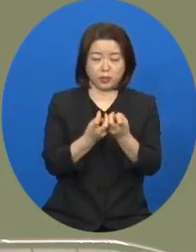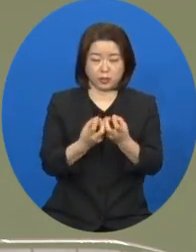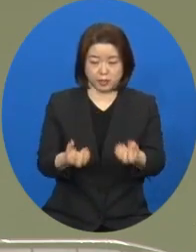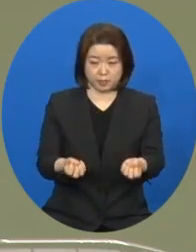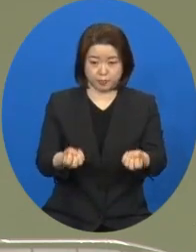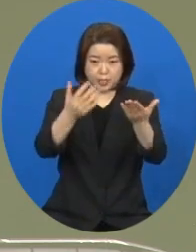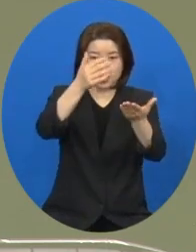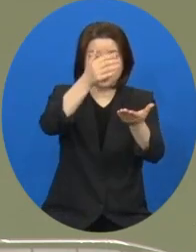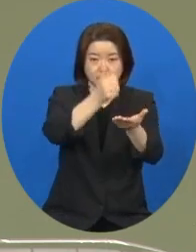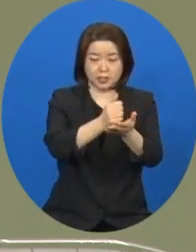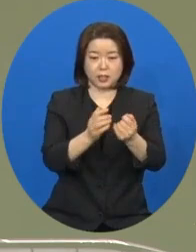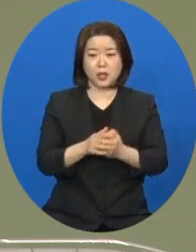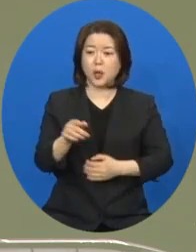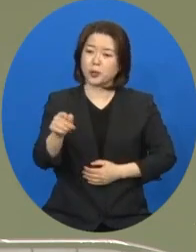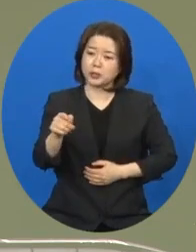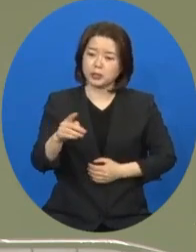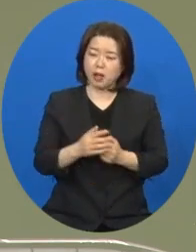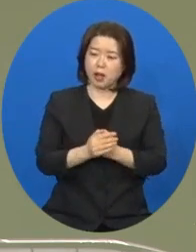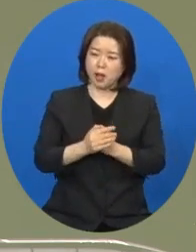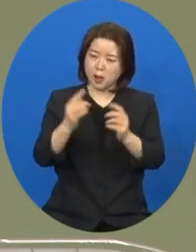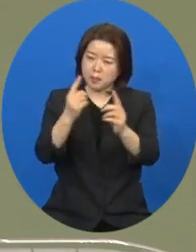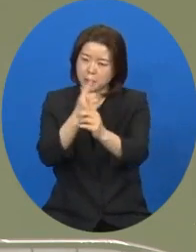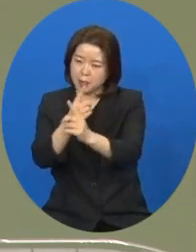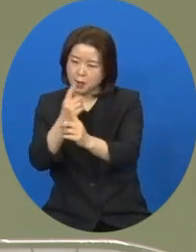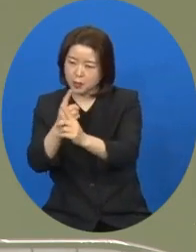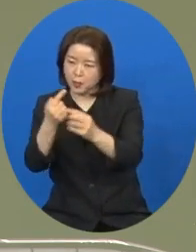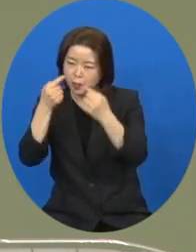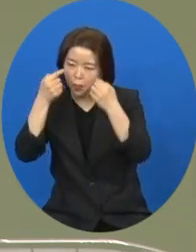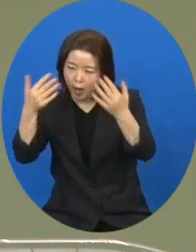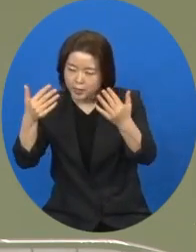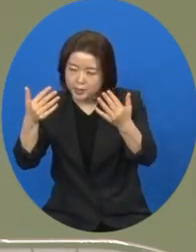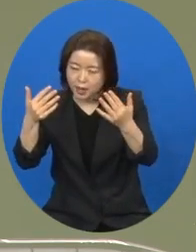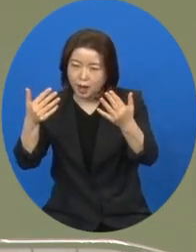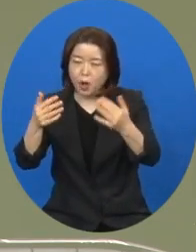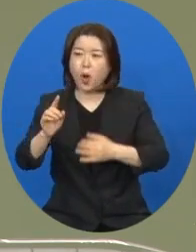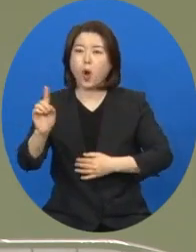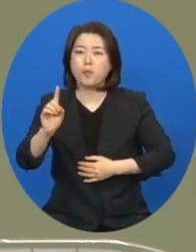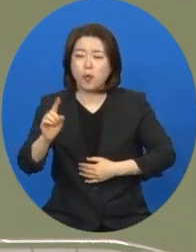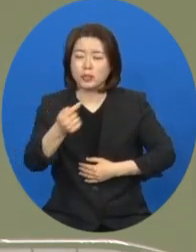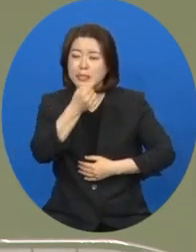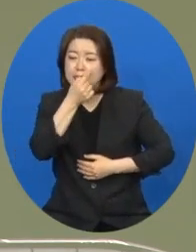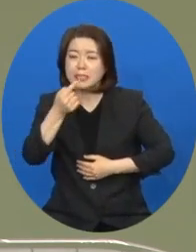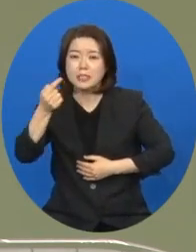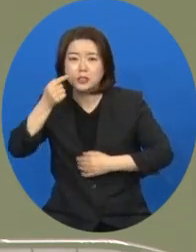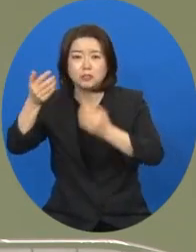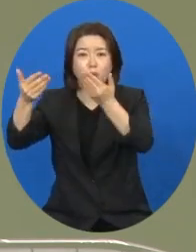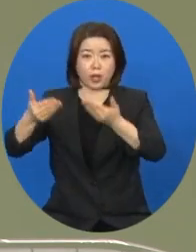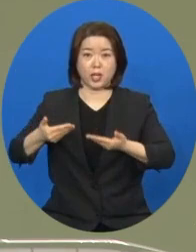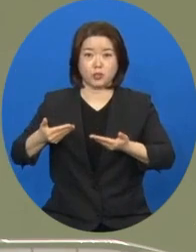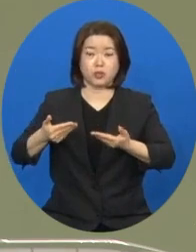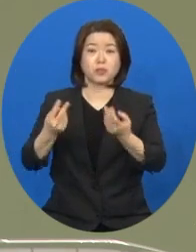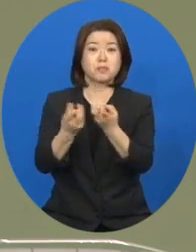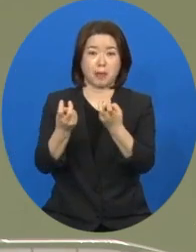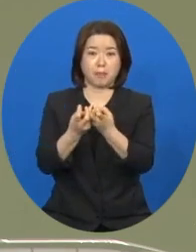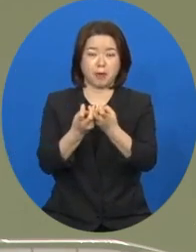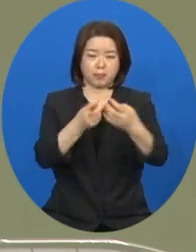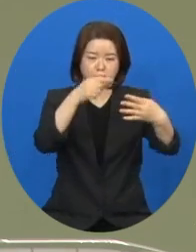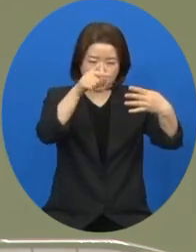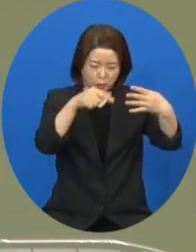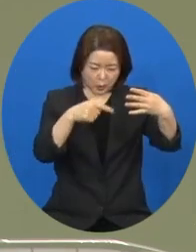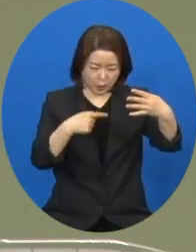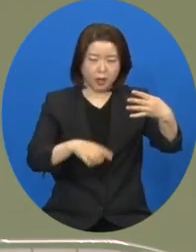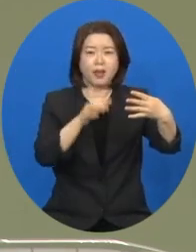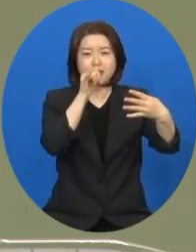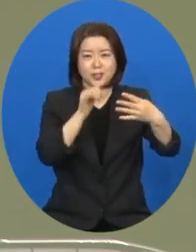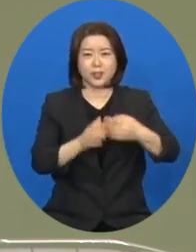제사장이 그가 고침을 받았다는 것을 증명해 줄 것이냐 뭐 그 내용이에요.